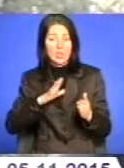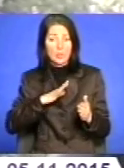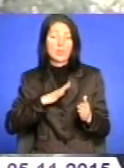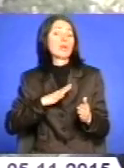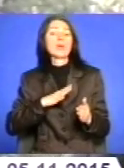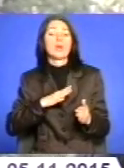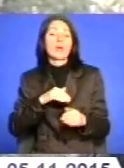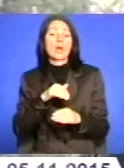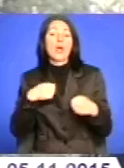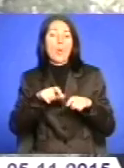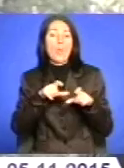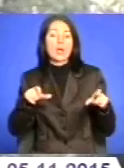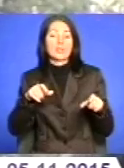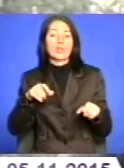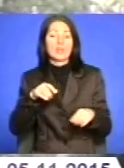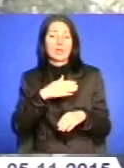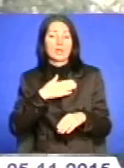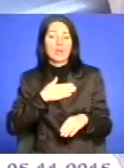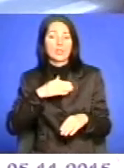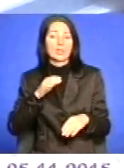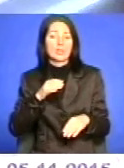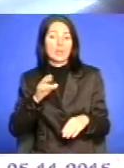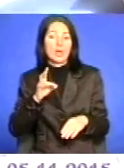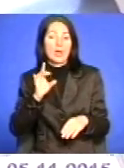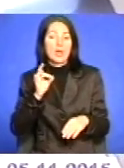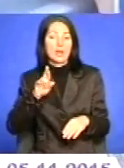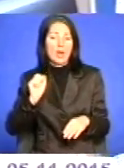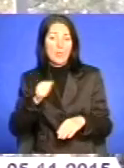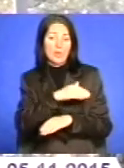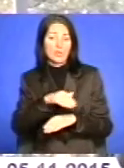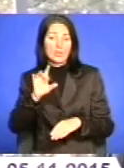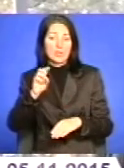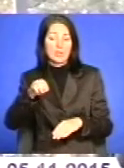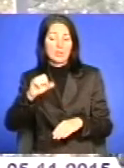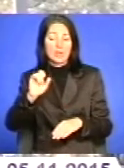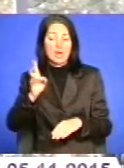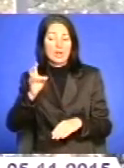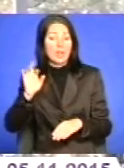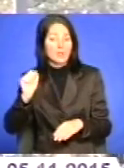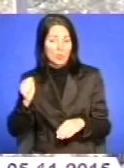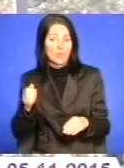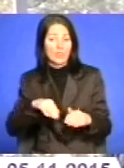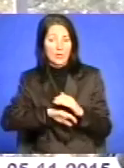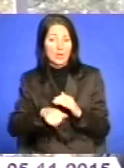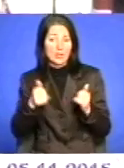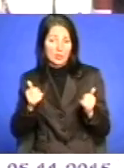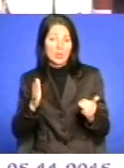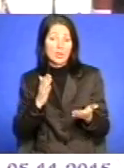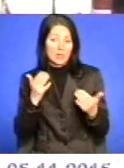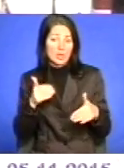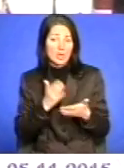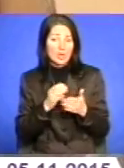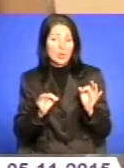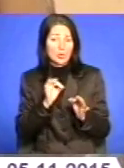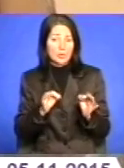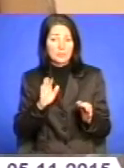на Шаряба і по Тернавської вулиці, де вкрали. Сьогодні відбувається це вже неодноразовий суд. Нещодавно